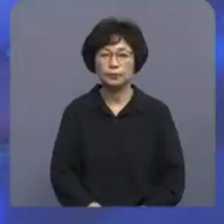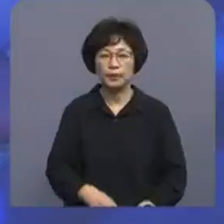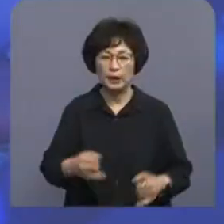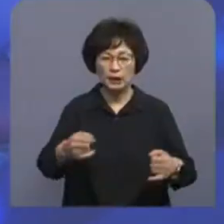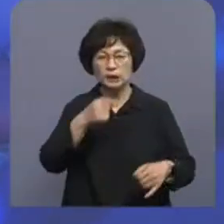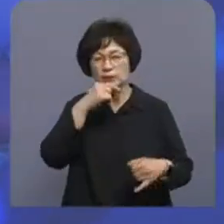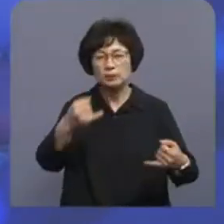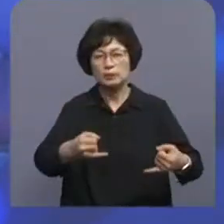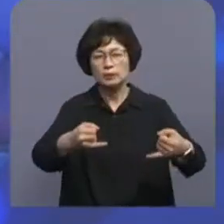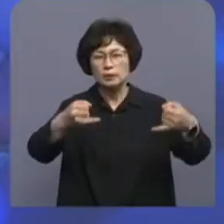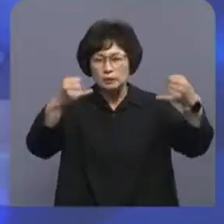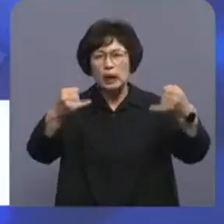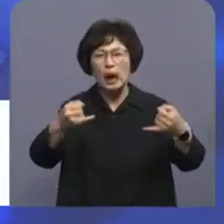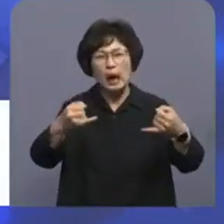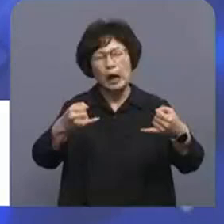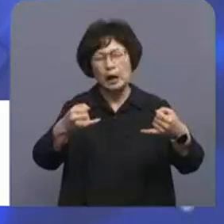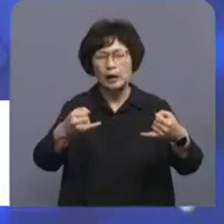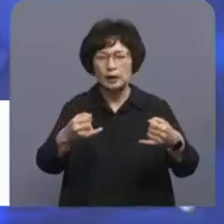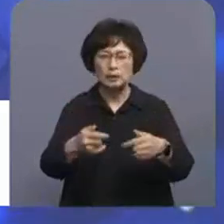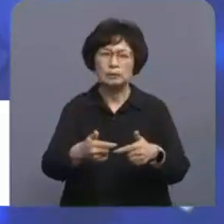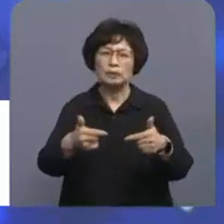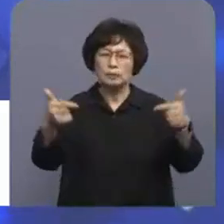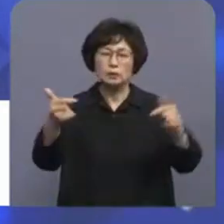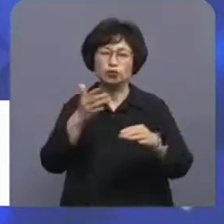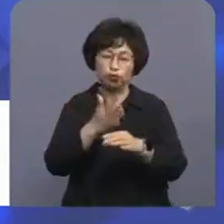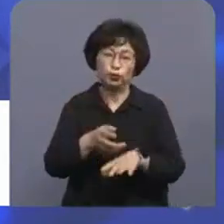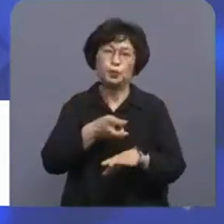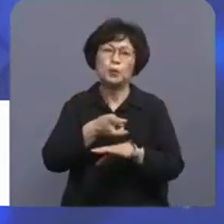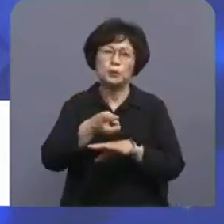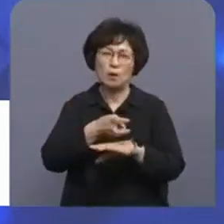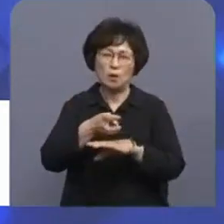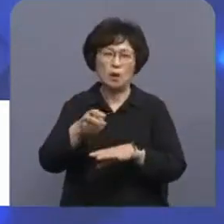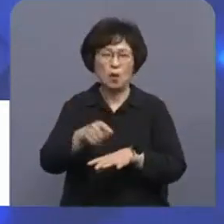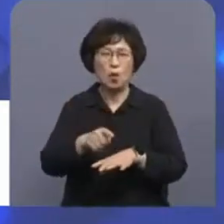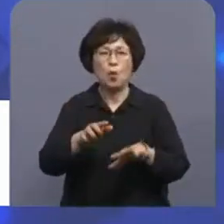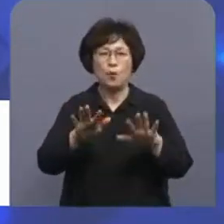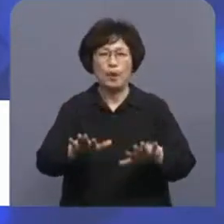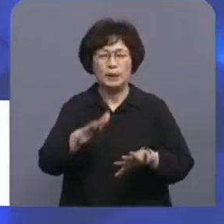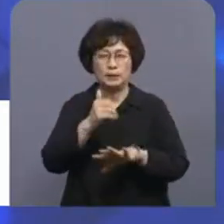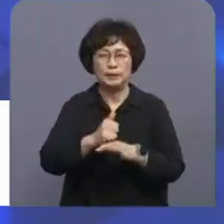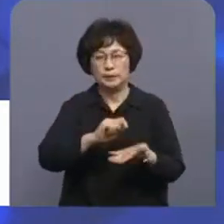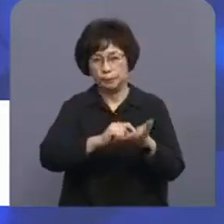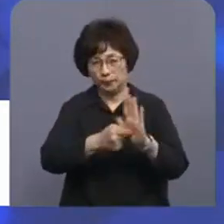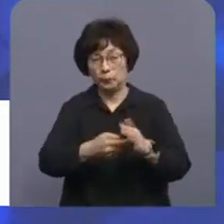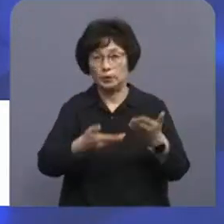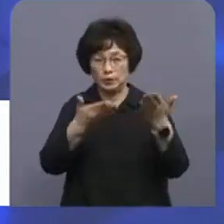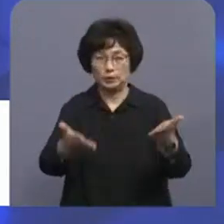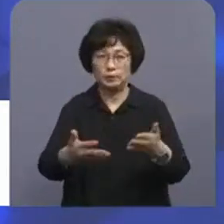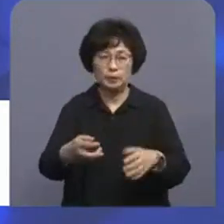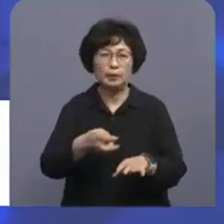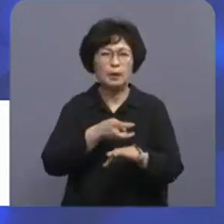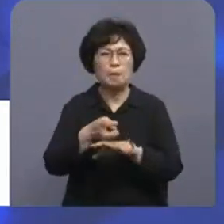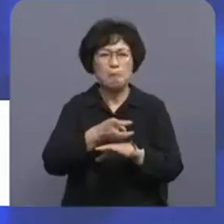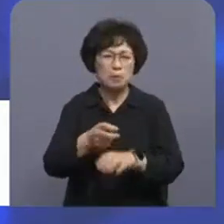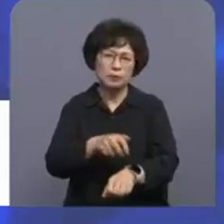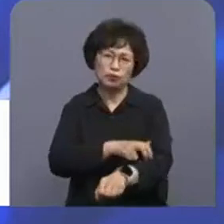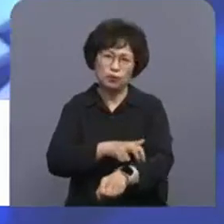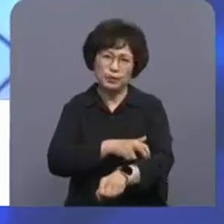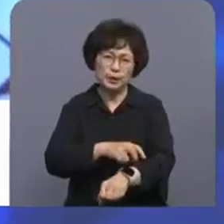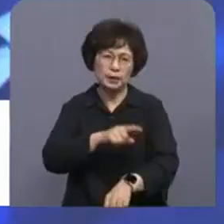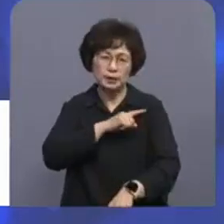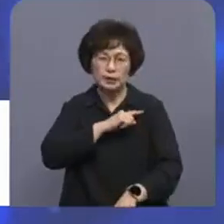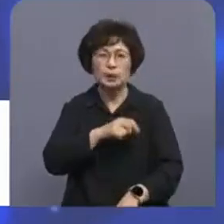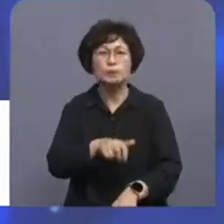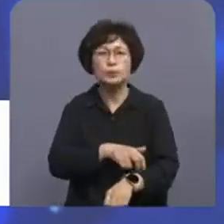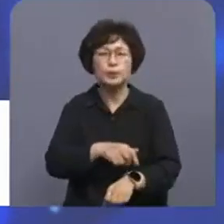적잖은 패 빠진 부산 대중교통 문제를 짚어보는 KBS의 연속보도 오늘 마지막 순서입니다. 대중교통이 불편하다고 여기는 가장 큰